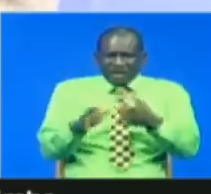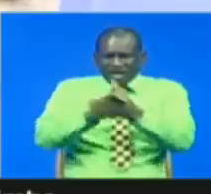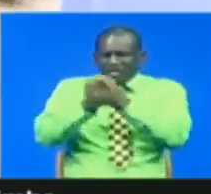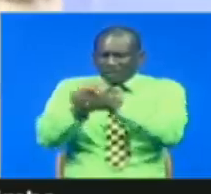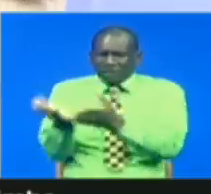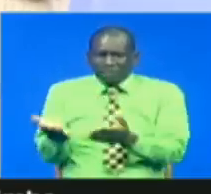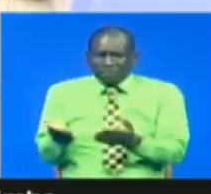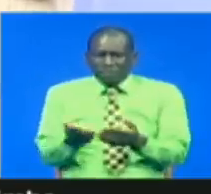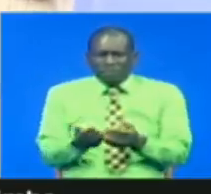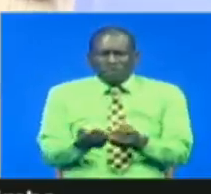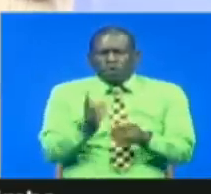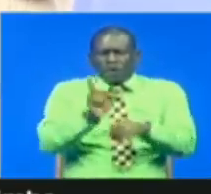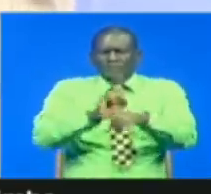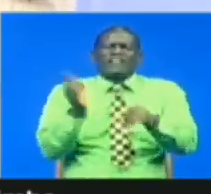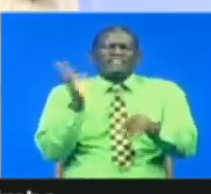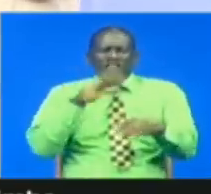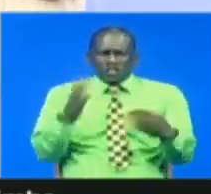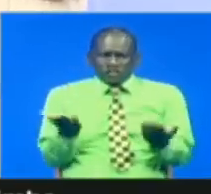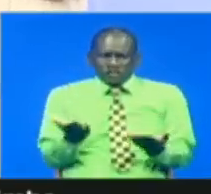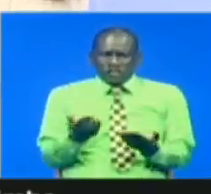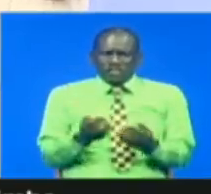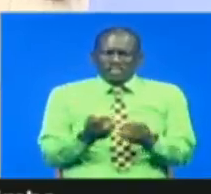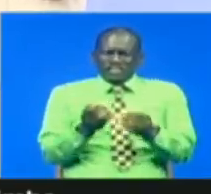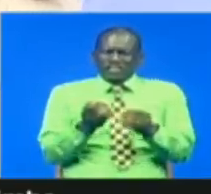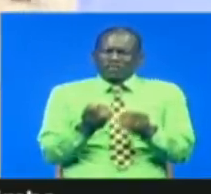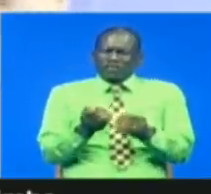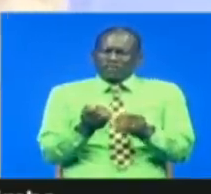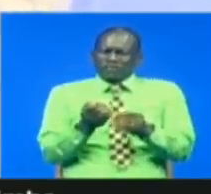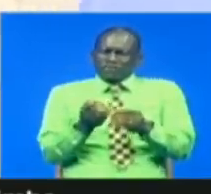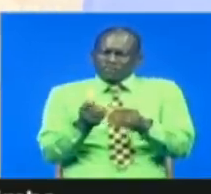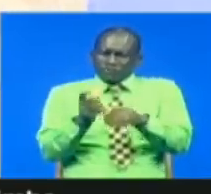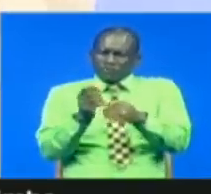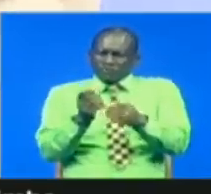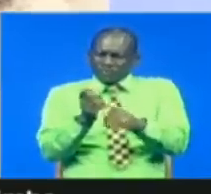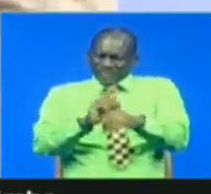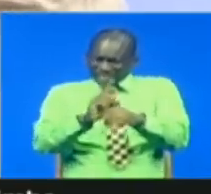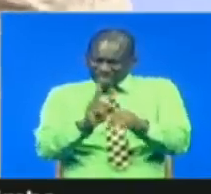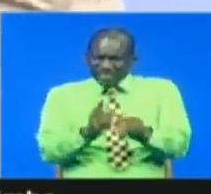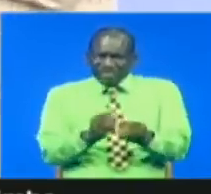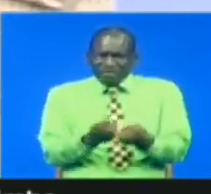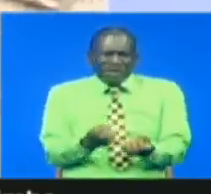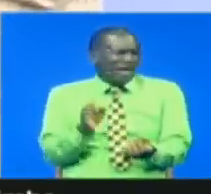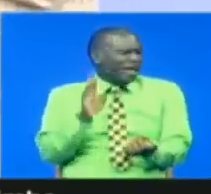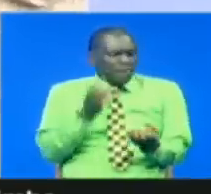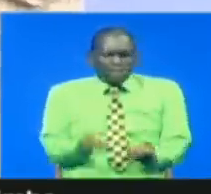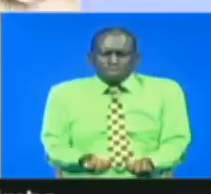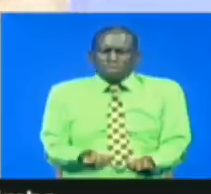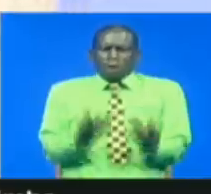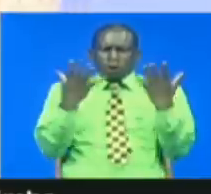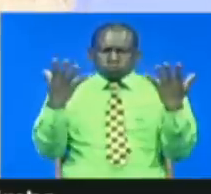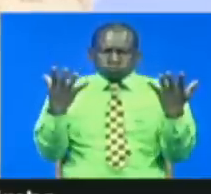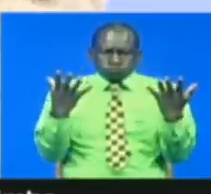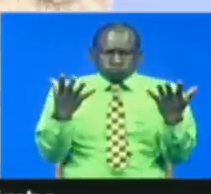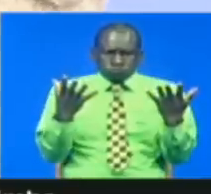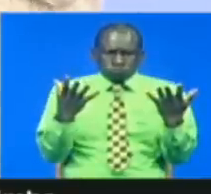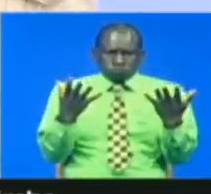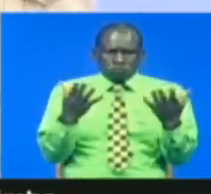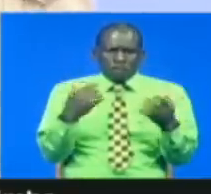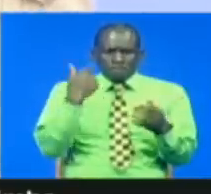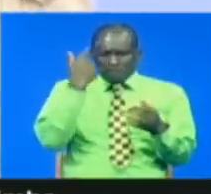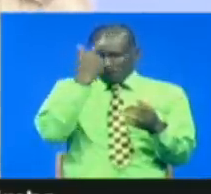hata ikumaliza dakika moja, kwa less than a minute, kusikia mlipuko puf. Kasikia ni kama uso